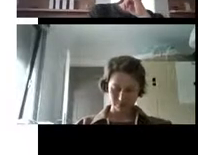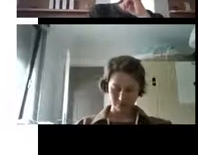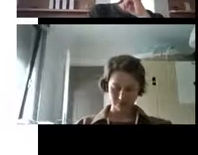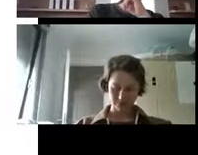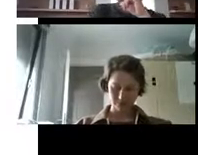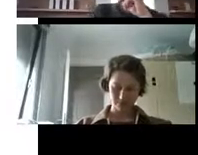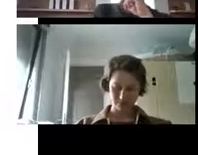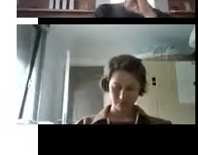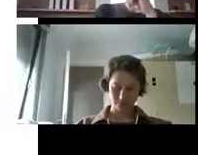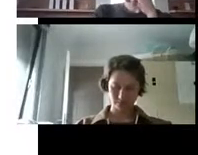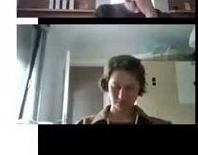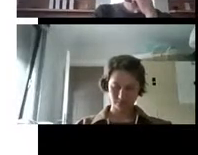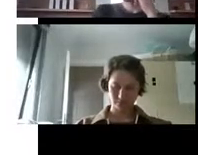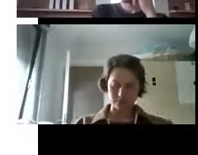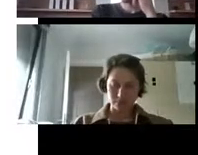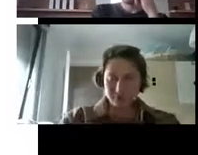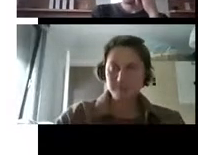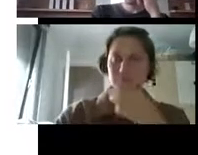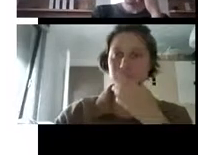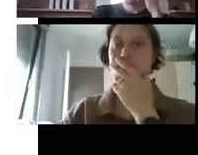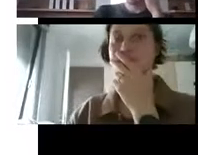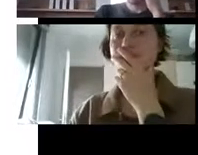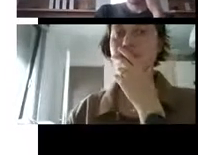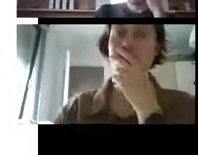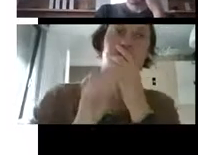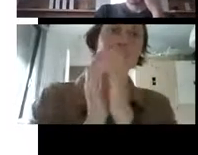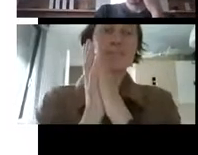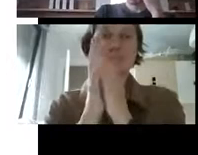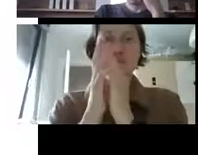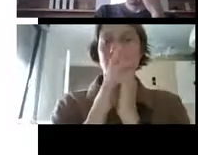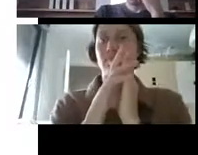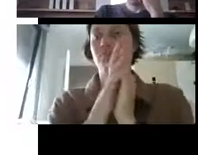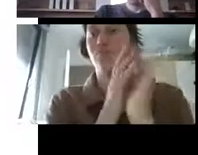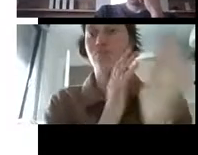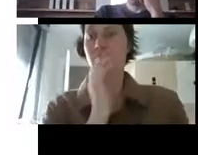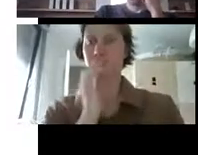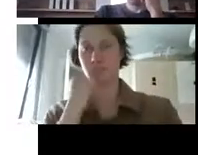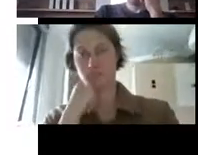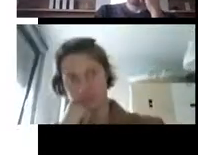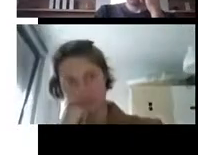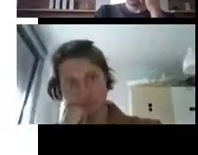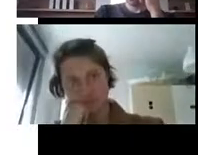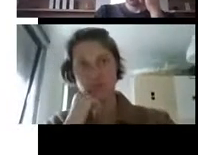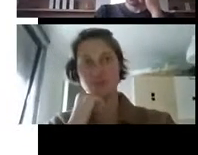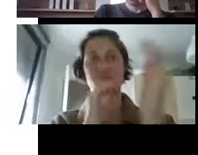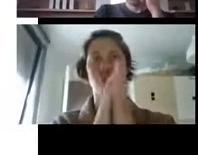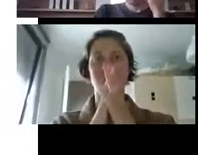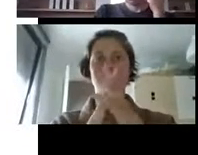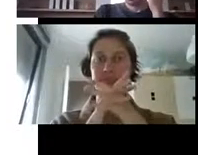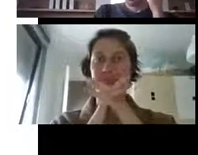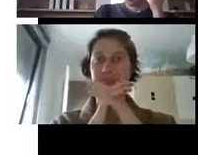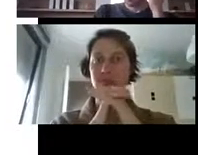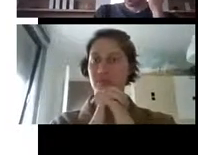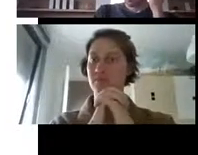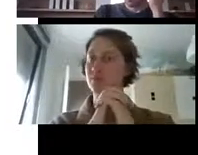dat je als animatorenploeg zegt, er doet een ploeg de vooropvang en de voormiddag en een ploeg de namiddag en de naopvang. Die